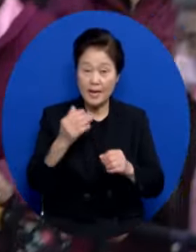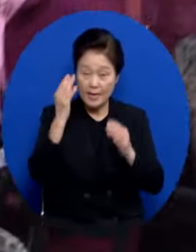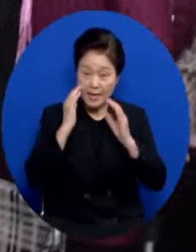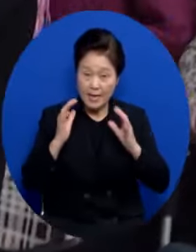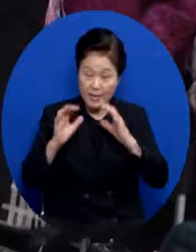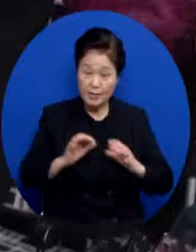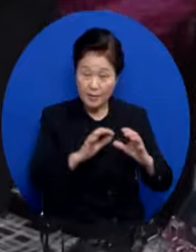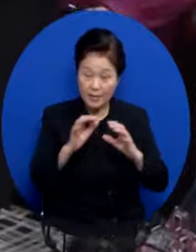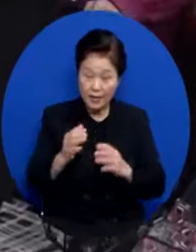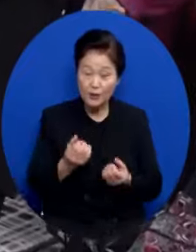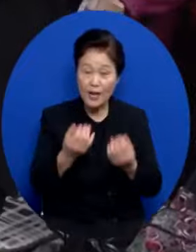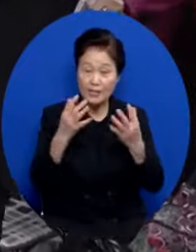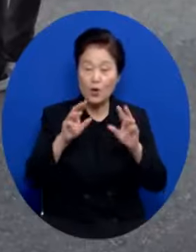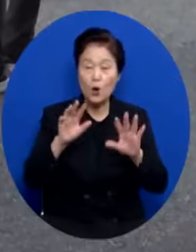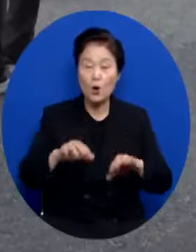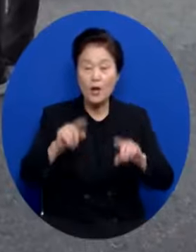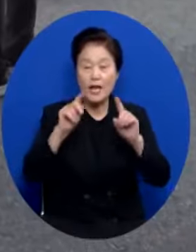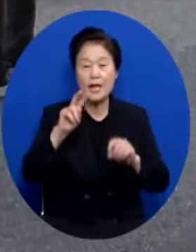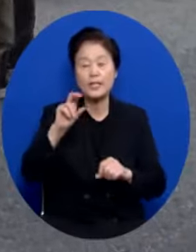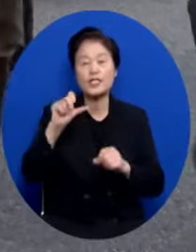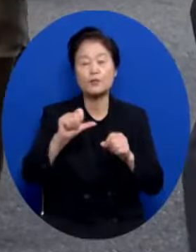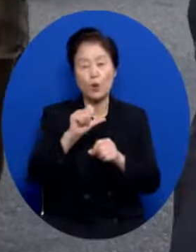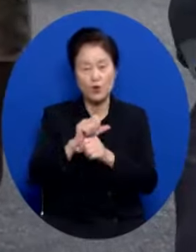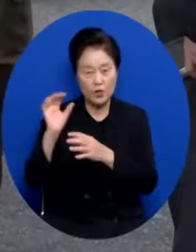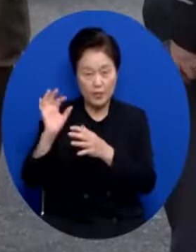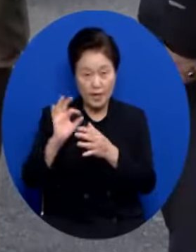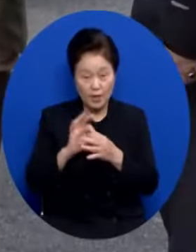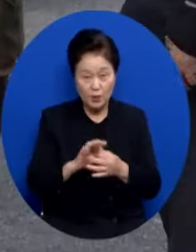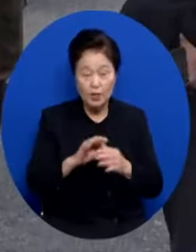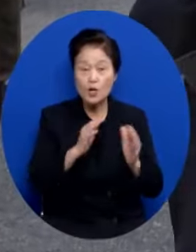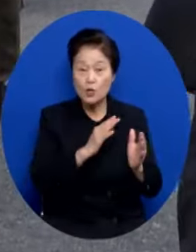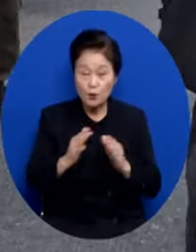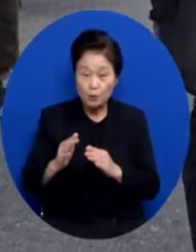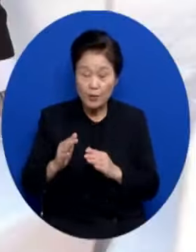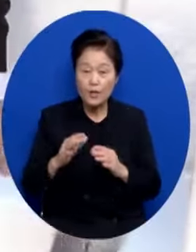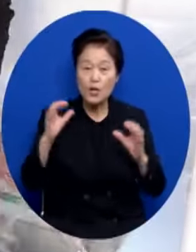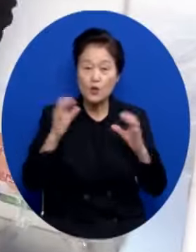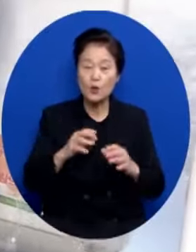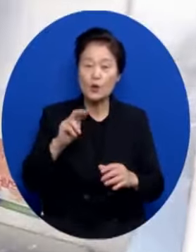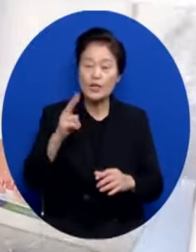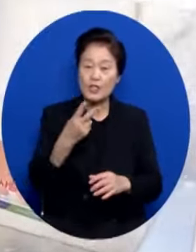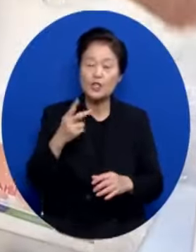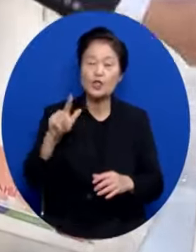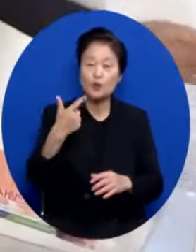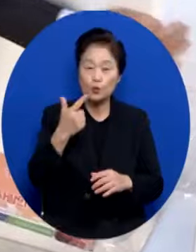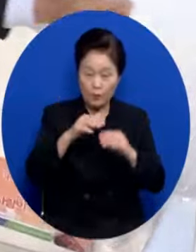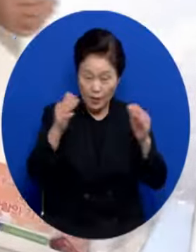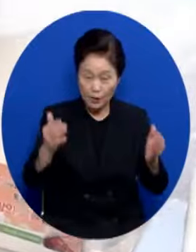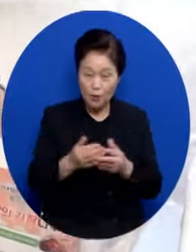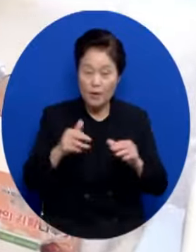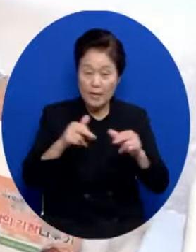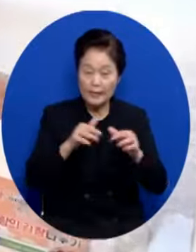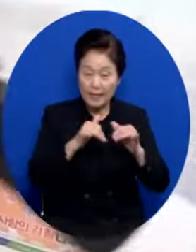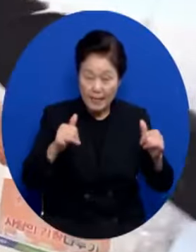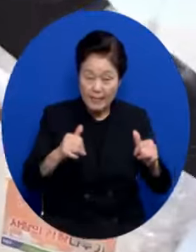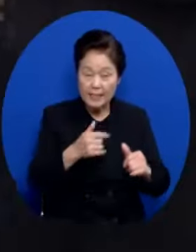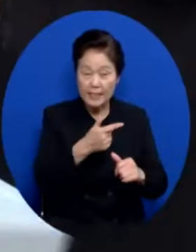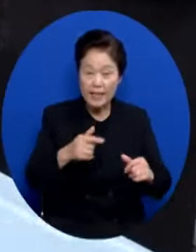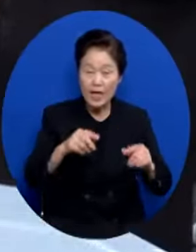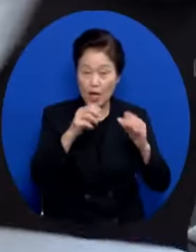나누기 행사는 올해로 25년째 진행되고 있으며 이날 준비한 김장 총 2,600여 통을 장애인 대교구와